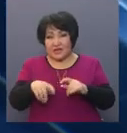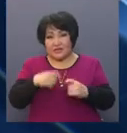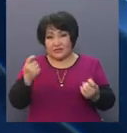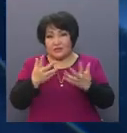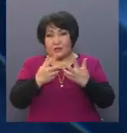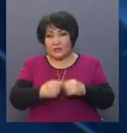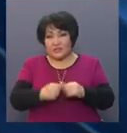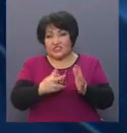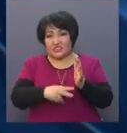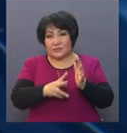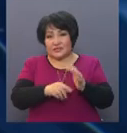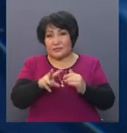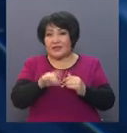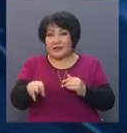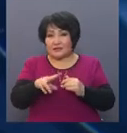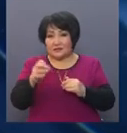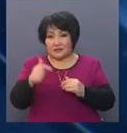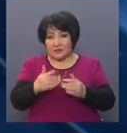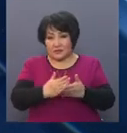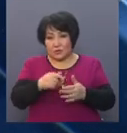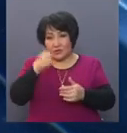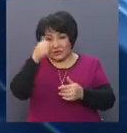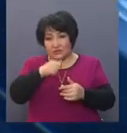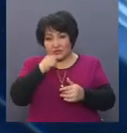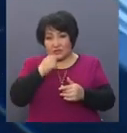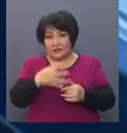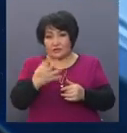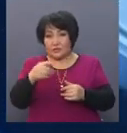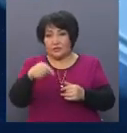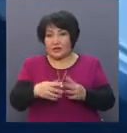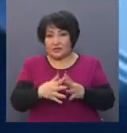70 миллиард теңгені құрап отыр. Өткен жылдың өзінде 44 мыңға жуық пәтер тоналған.